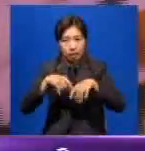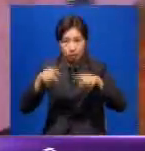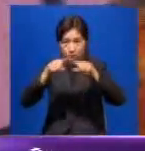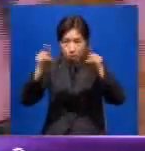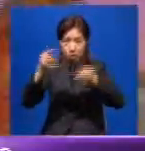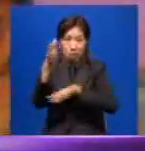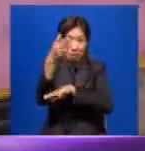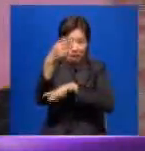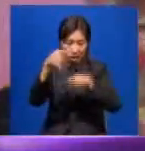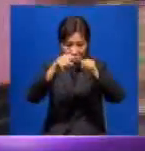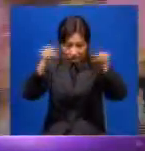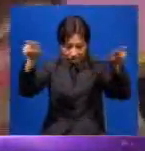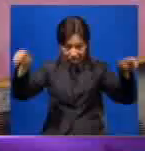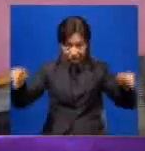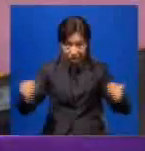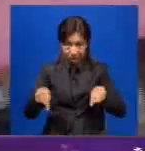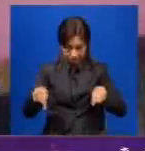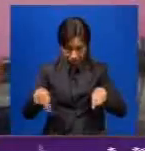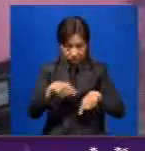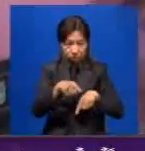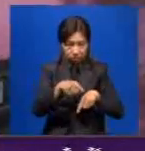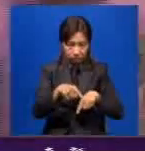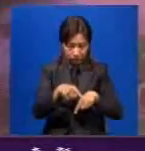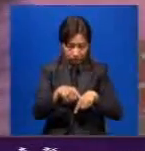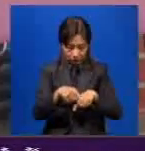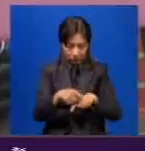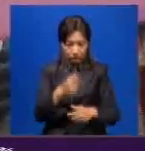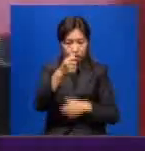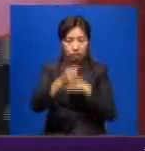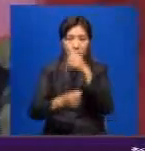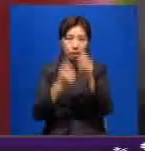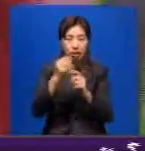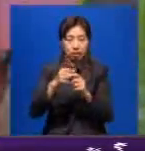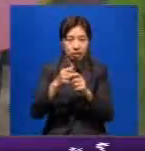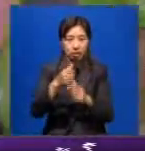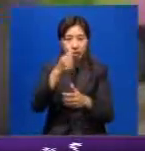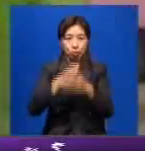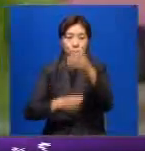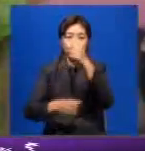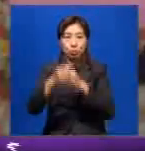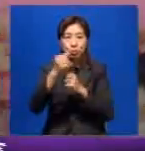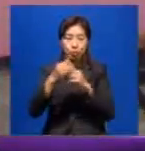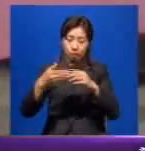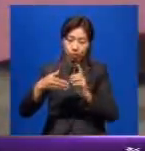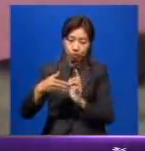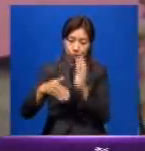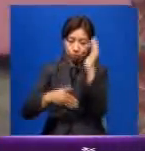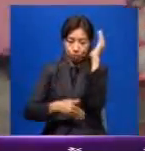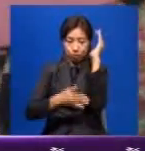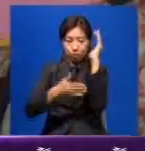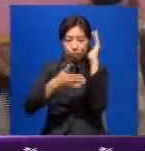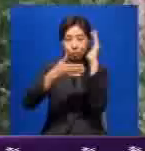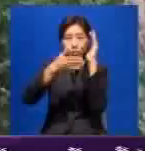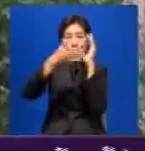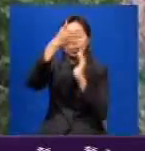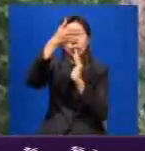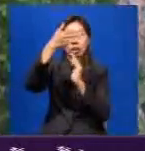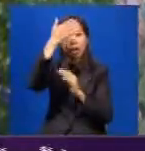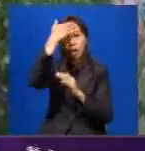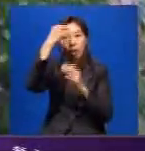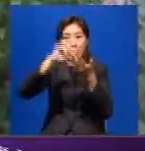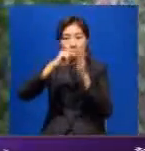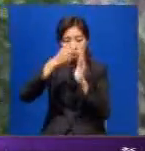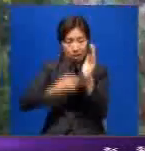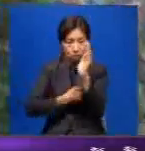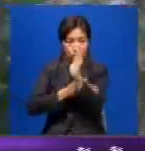ชาวบ้านทอหรือว่าเย็บมาประกอบพิธีชักธงขึ้นสู่เสาเพื่อประกาศให้ชาวตำบลหนองโสนทราบว่าเทศกาลสงกรานต์ของ